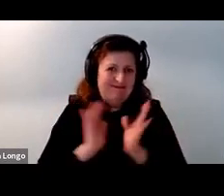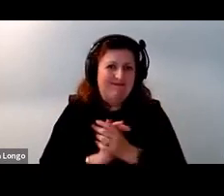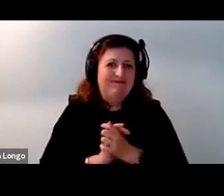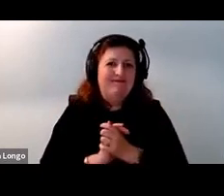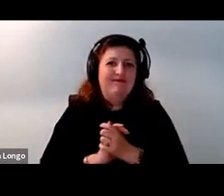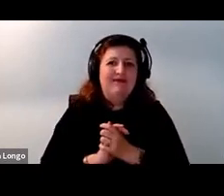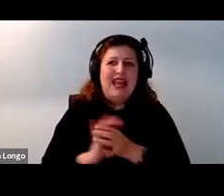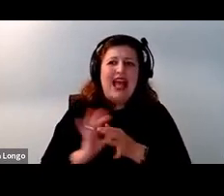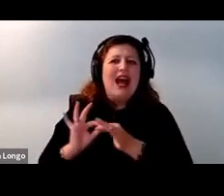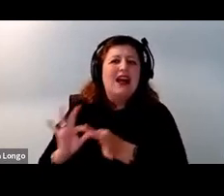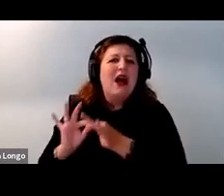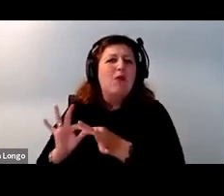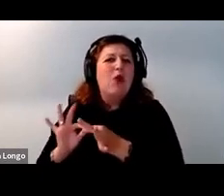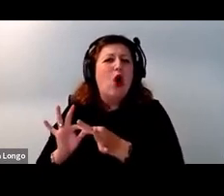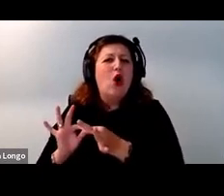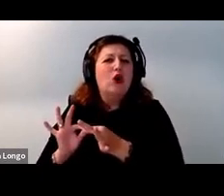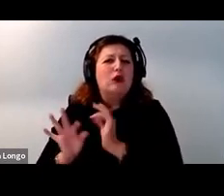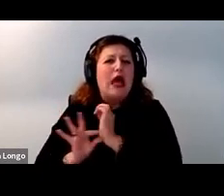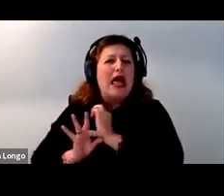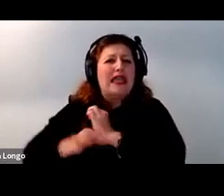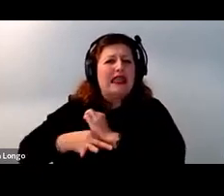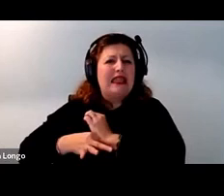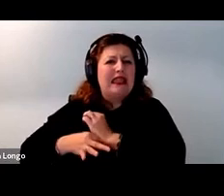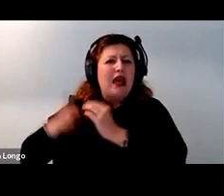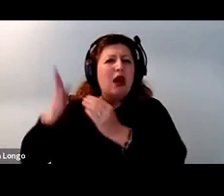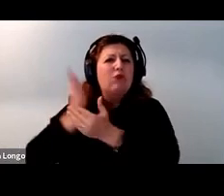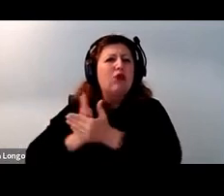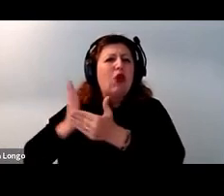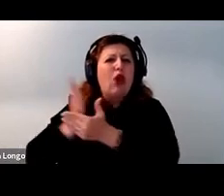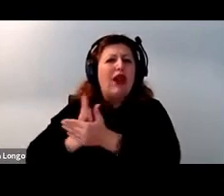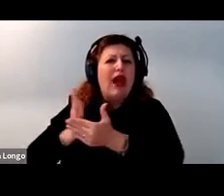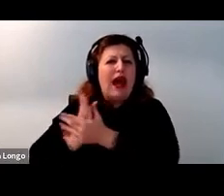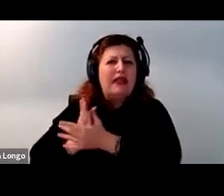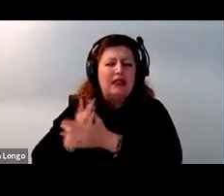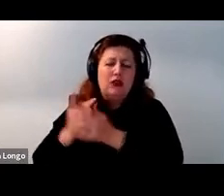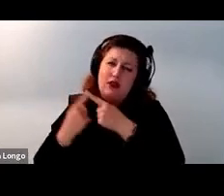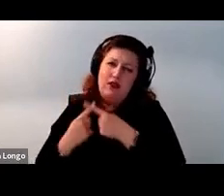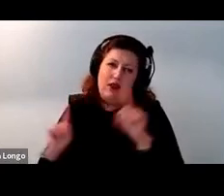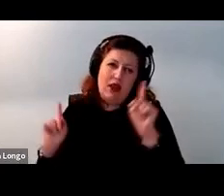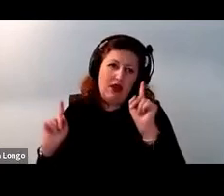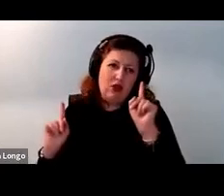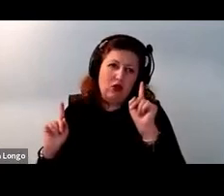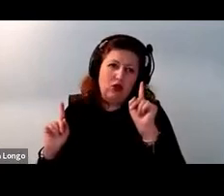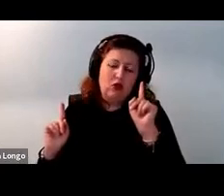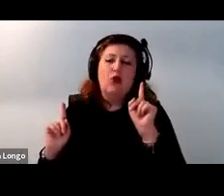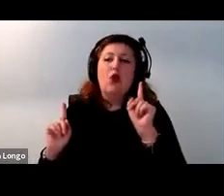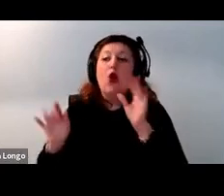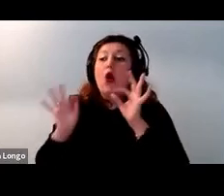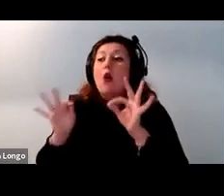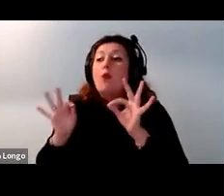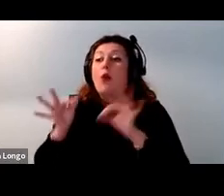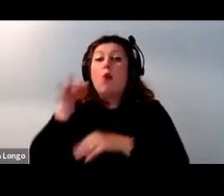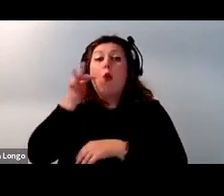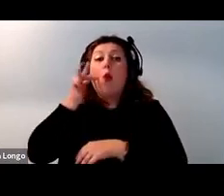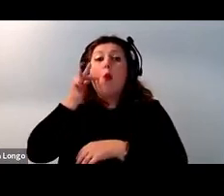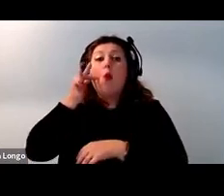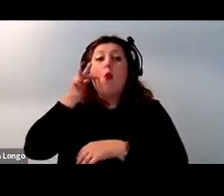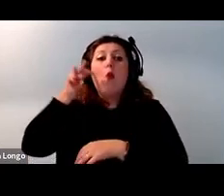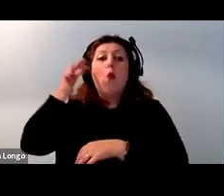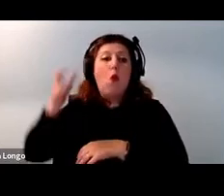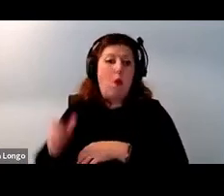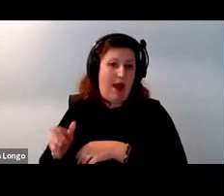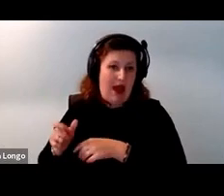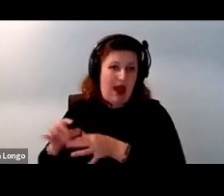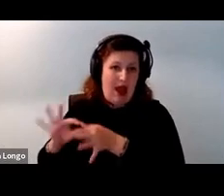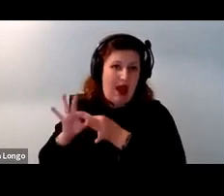rapporto molto meno burocratico e documentato, era molto più sul rapporto umano che su quello che c'è scritto